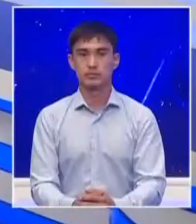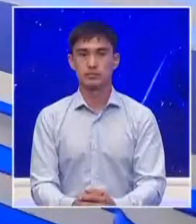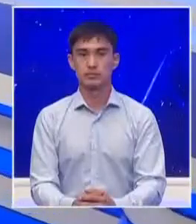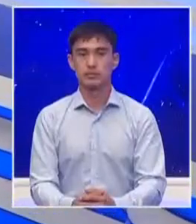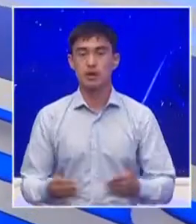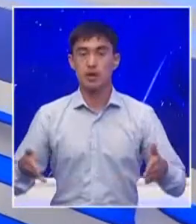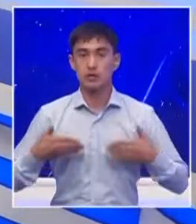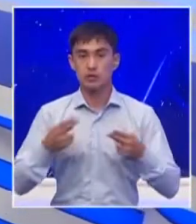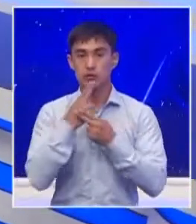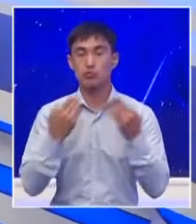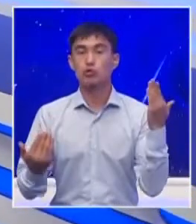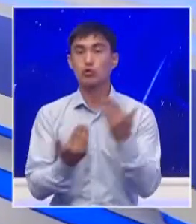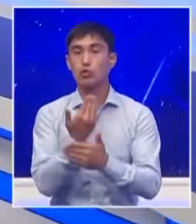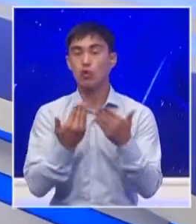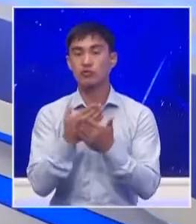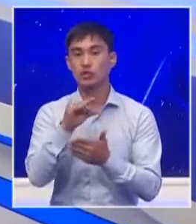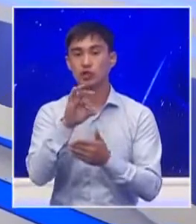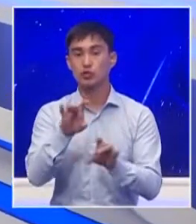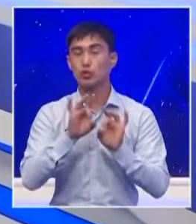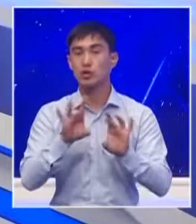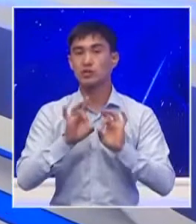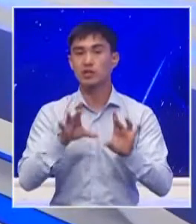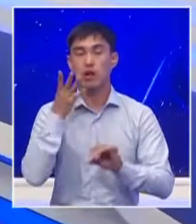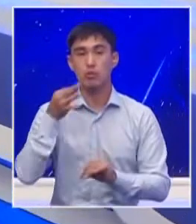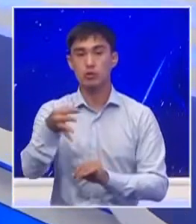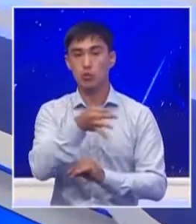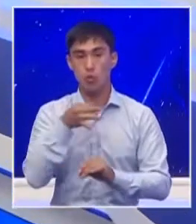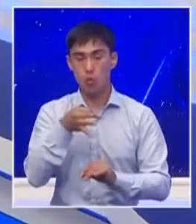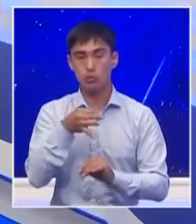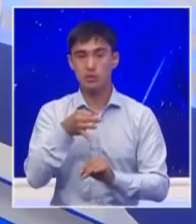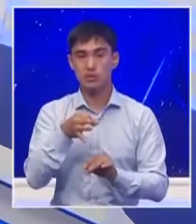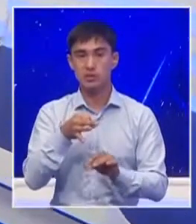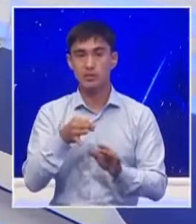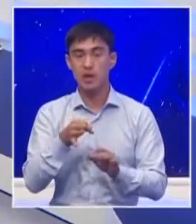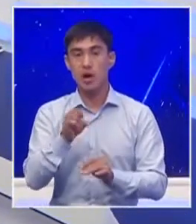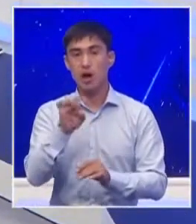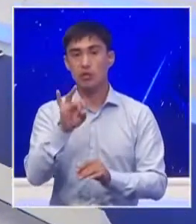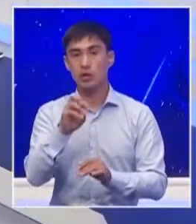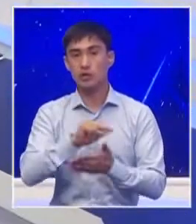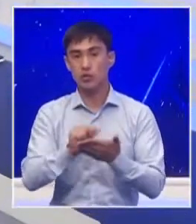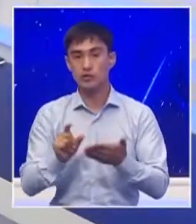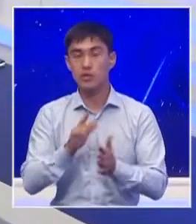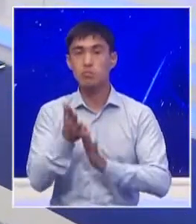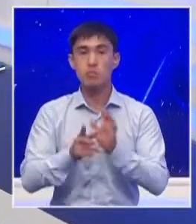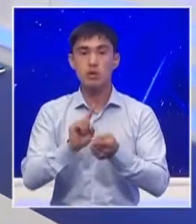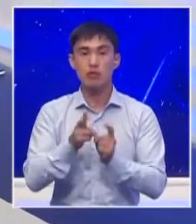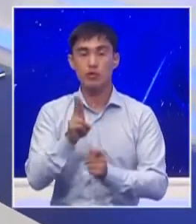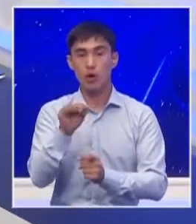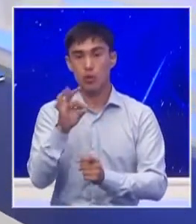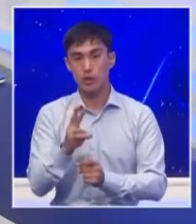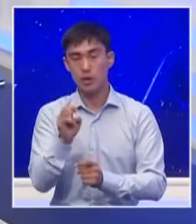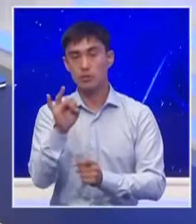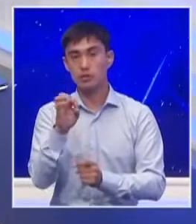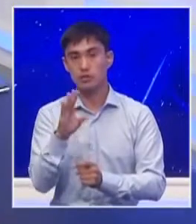здравствуйте в эфире телеканала жетысу вы смотрите новости алматинской областей студии антоновский ну а суда перевод осуществляет мой коллега